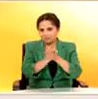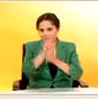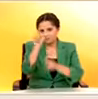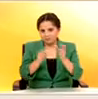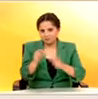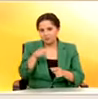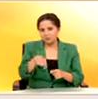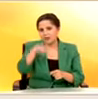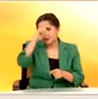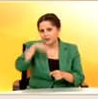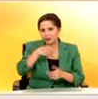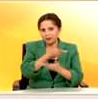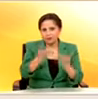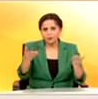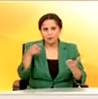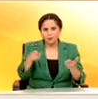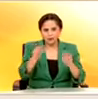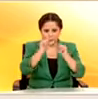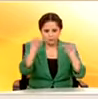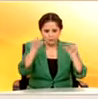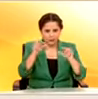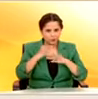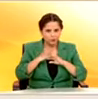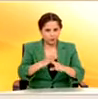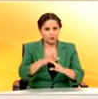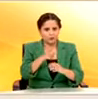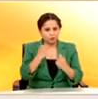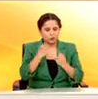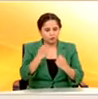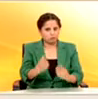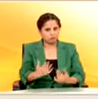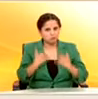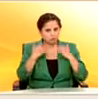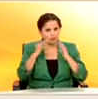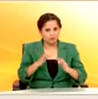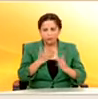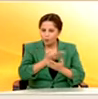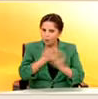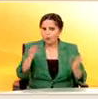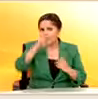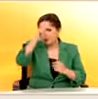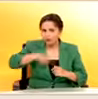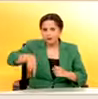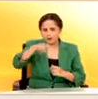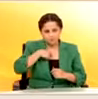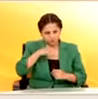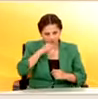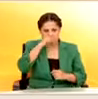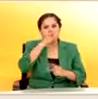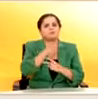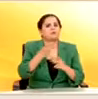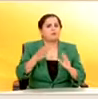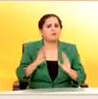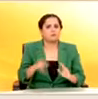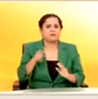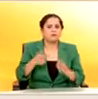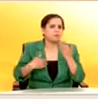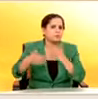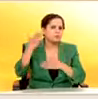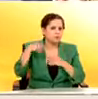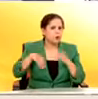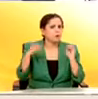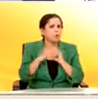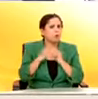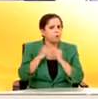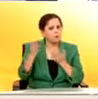जब भारत के सुरक्षा तंत्र को मजबूती मिलती है तो हर भारतीय को गर्व होता है। पिछले हफ्ते मुंबई